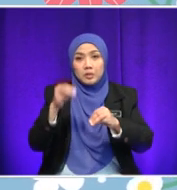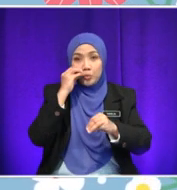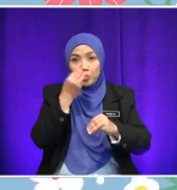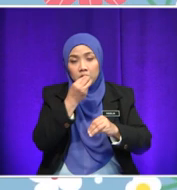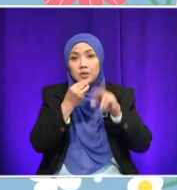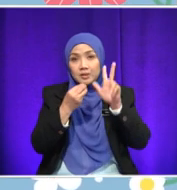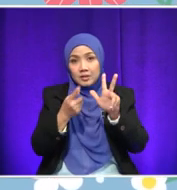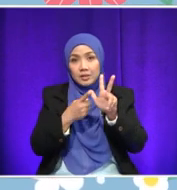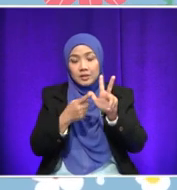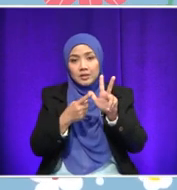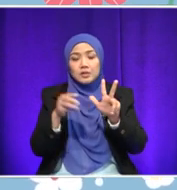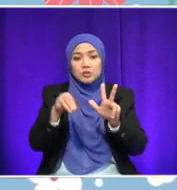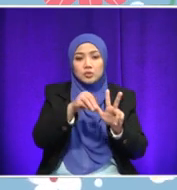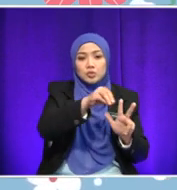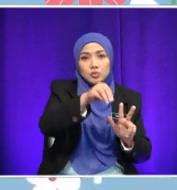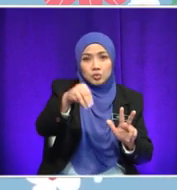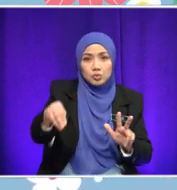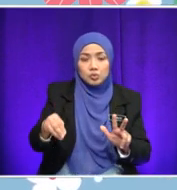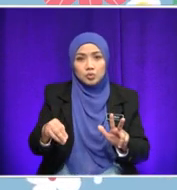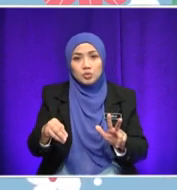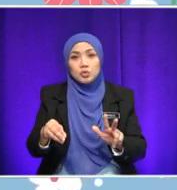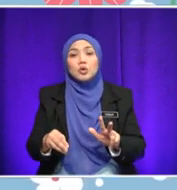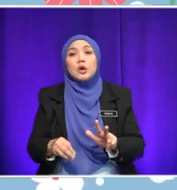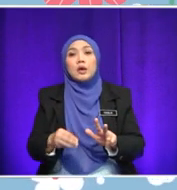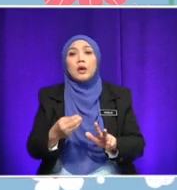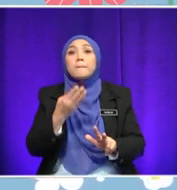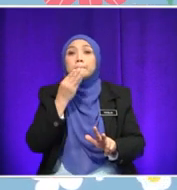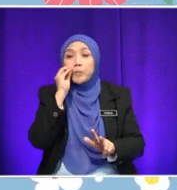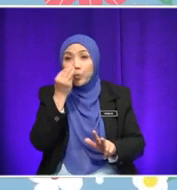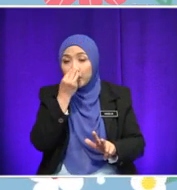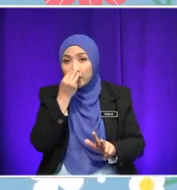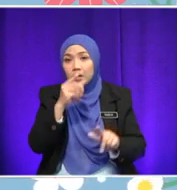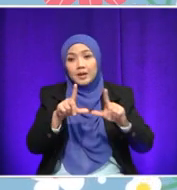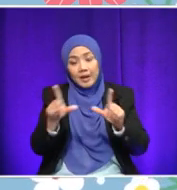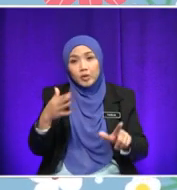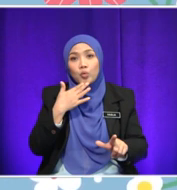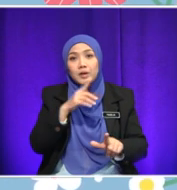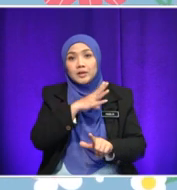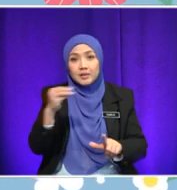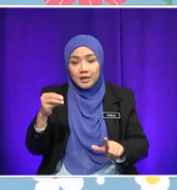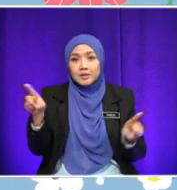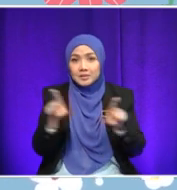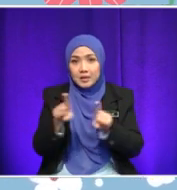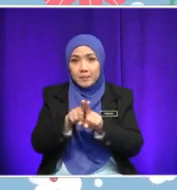kita cocokkan beberapa batang bunga dan sama panjang betul